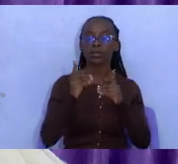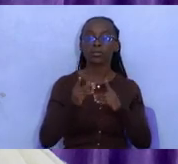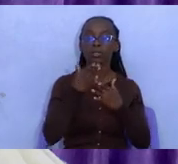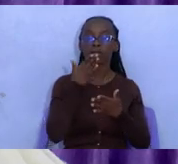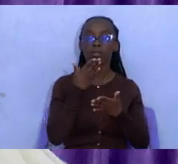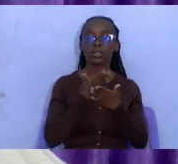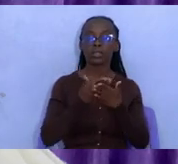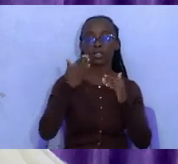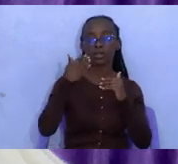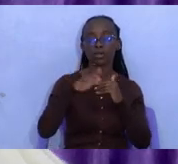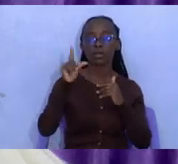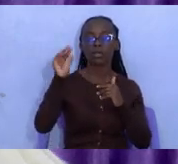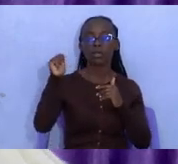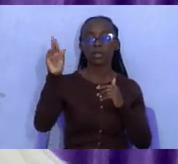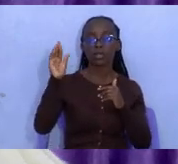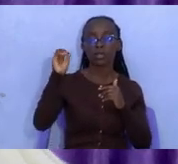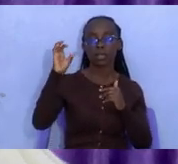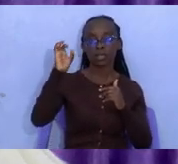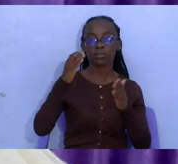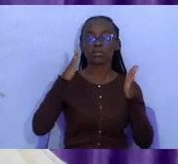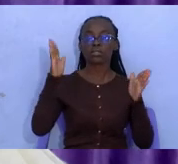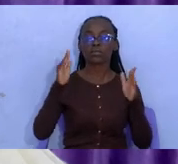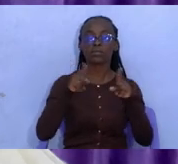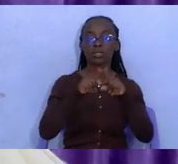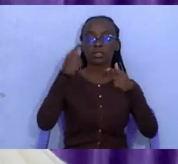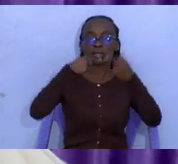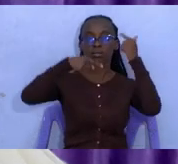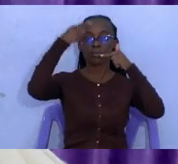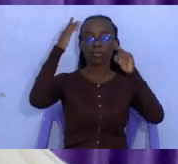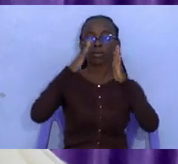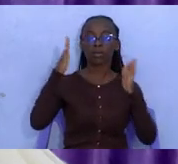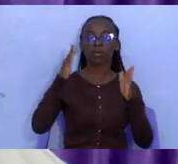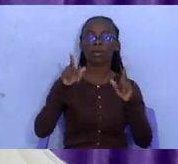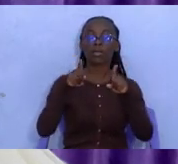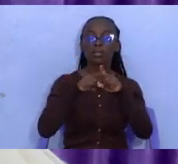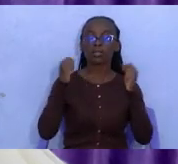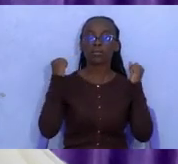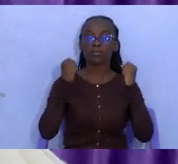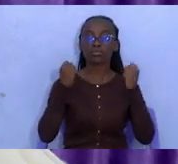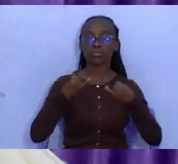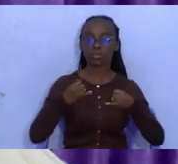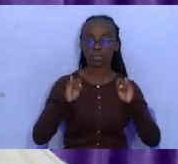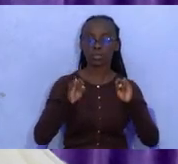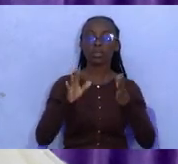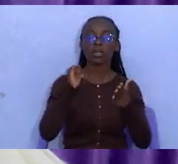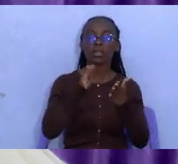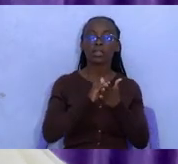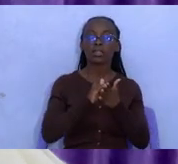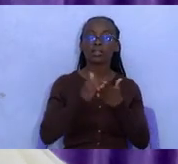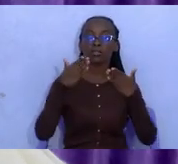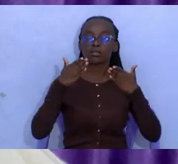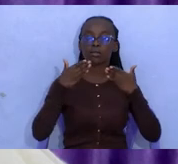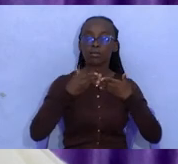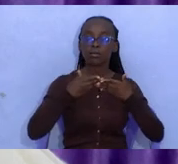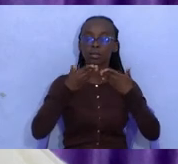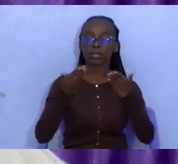Asante kwa neema kubwa. Asante kwa ushindi mkubwa. Asante kwa nguvu mpya ambazo Bwana unaziachilia